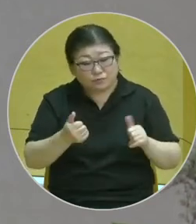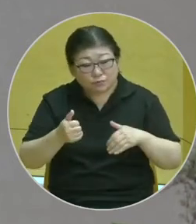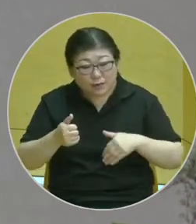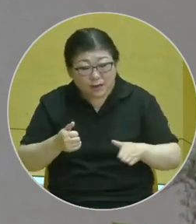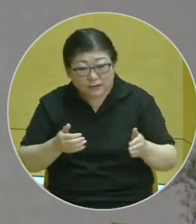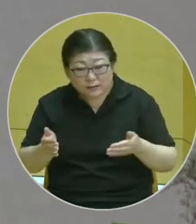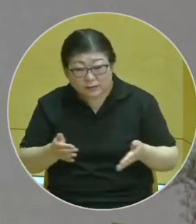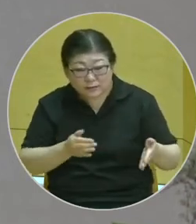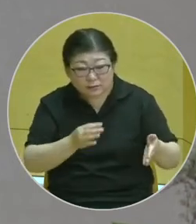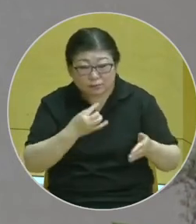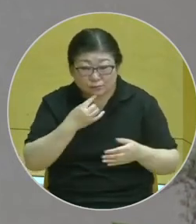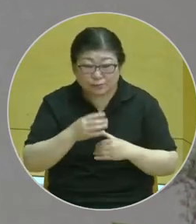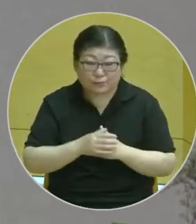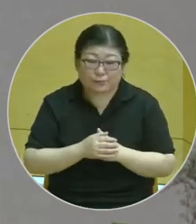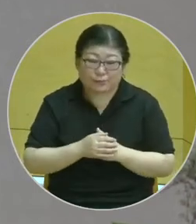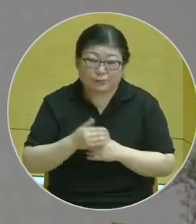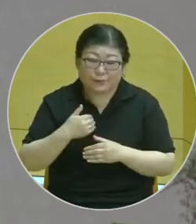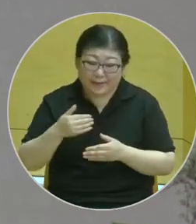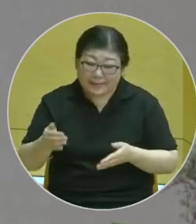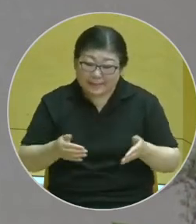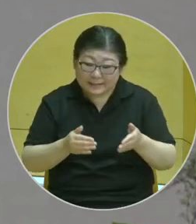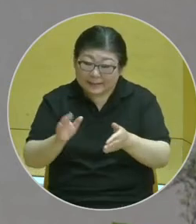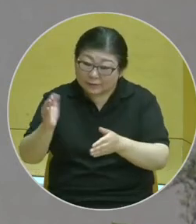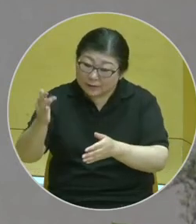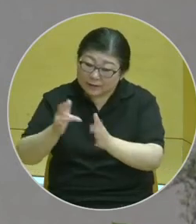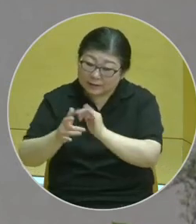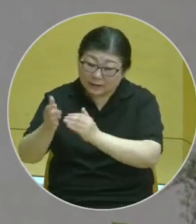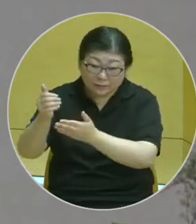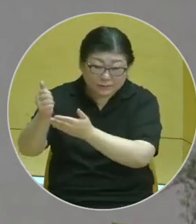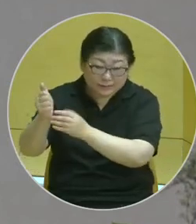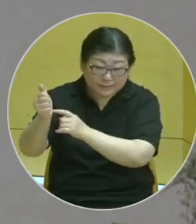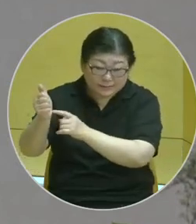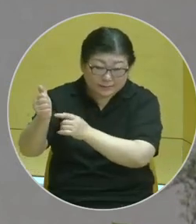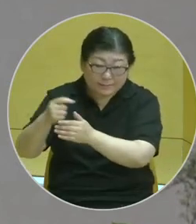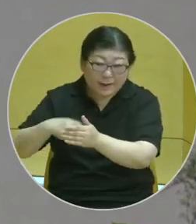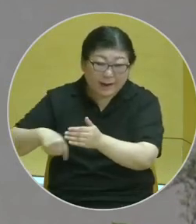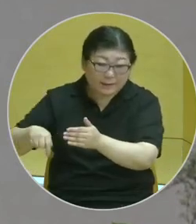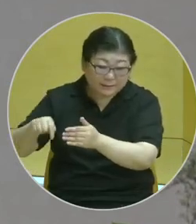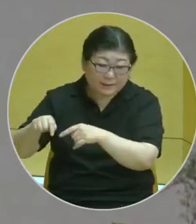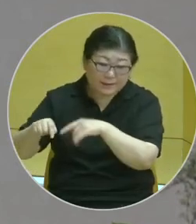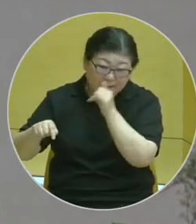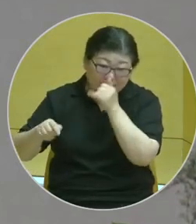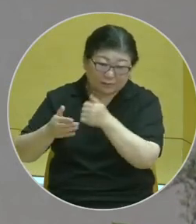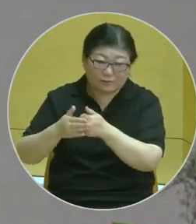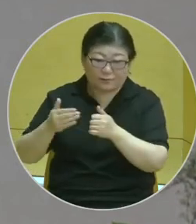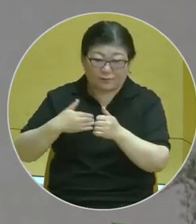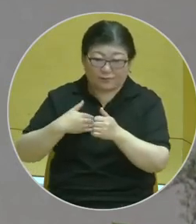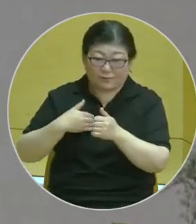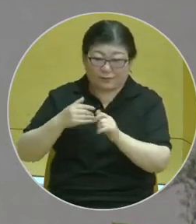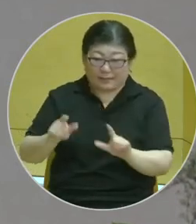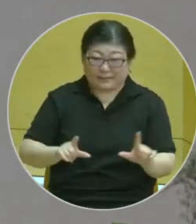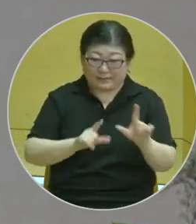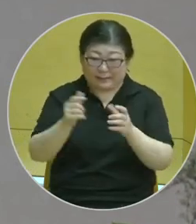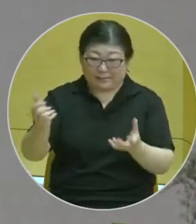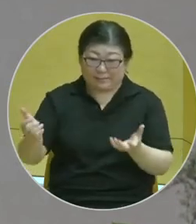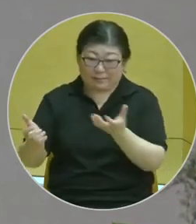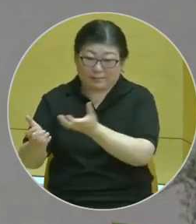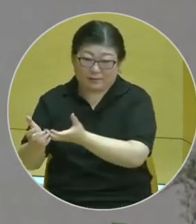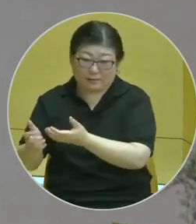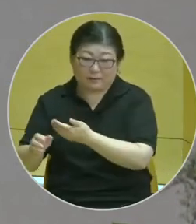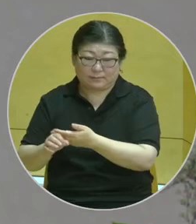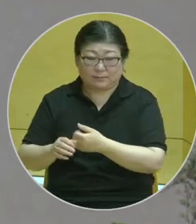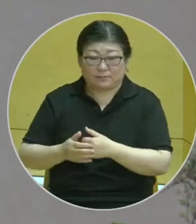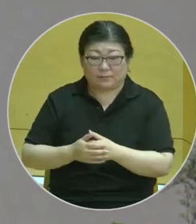없어요 나의 길 대신 그 예수 안에 예수 아니 극 나의 인생의 길이 있구나 예수님을 따라갈 때